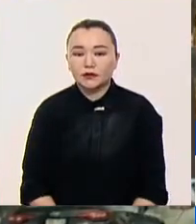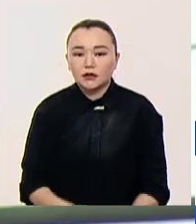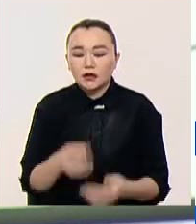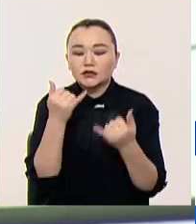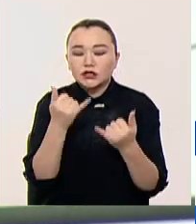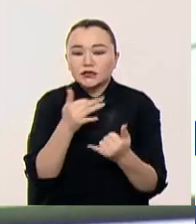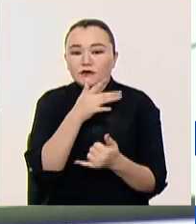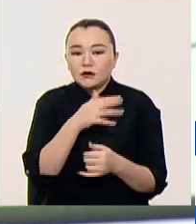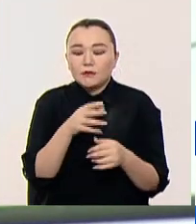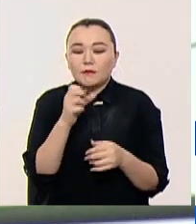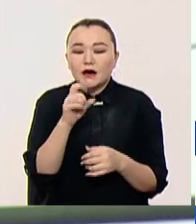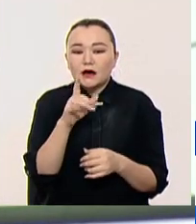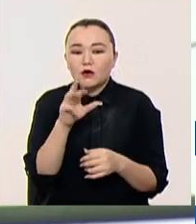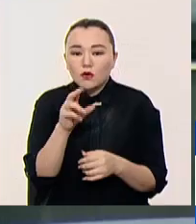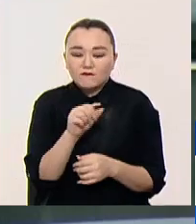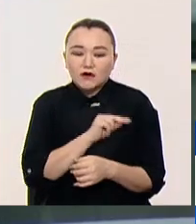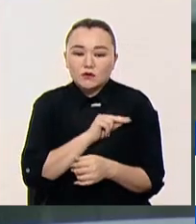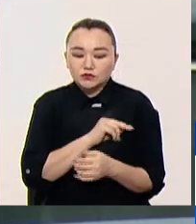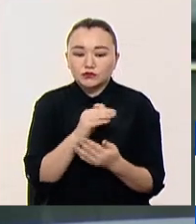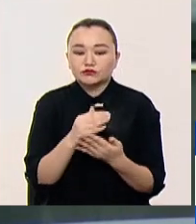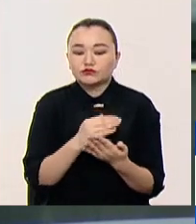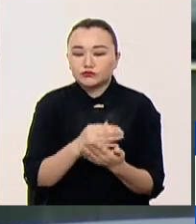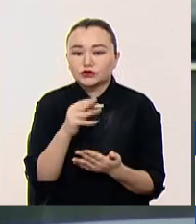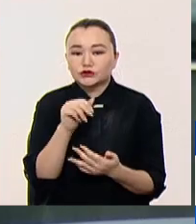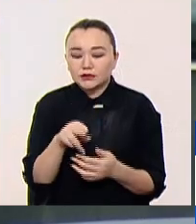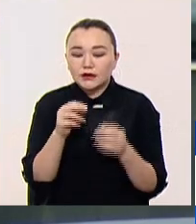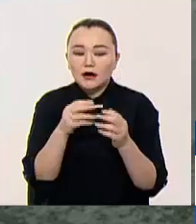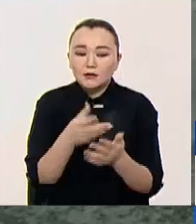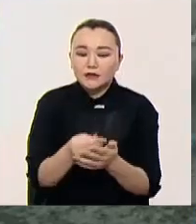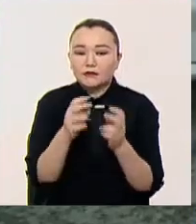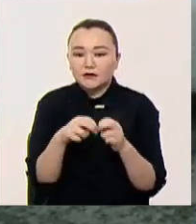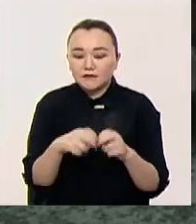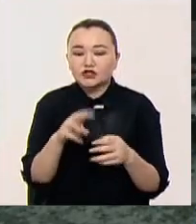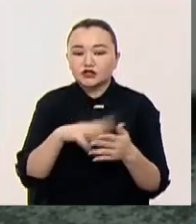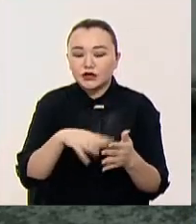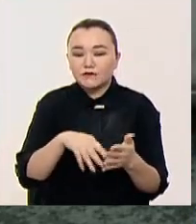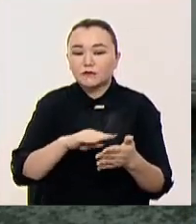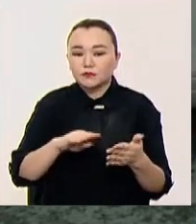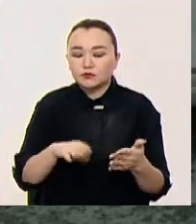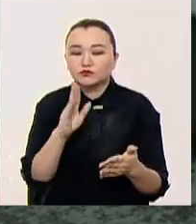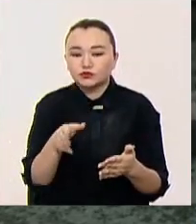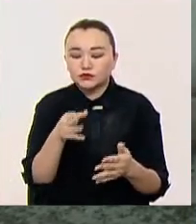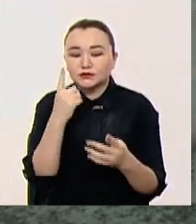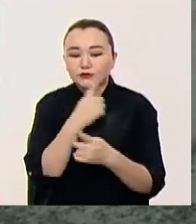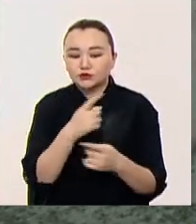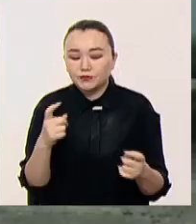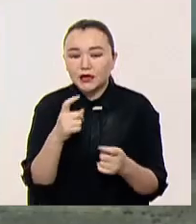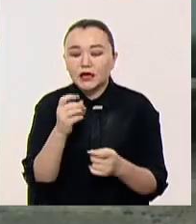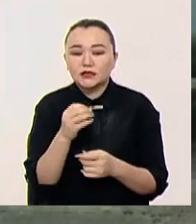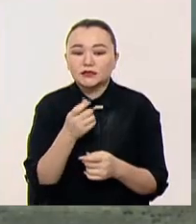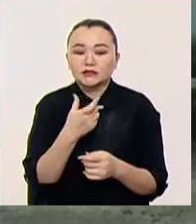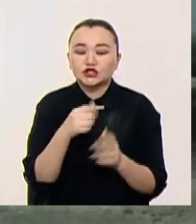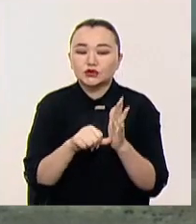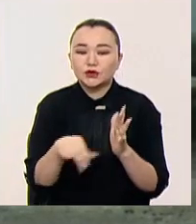В данный момент парковки работают в штатном режиме. Оплата проверяется, штрафы выписываются, заявили в пресс-службе. По состоянию на